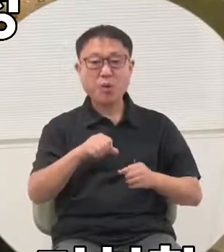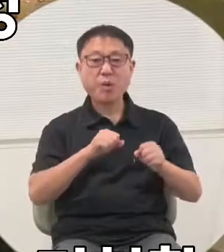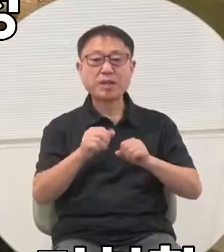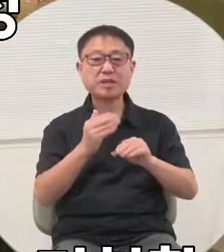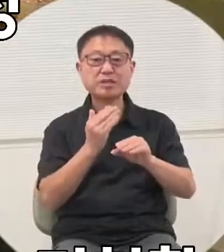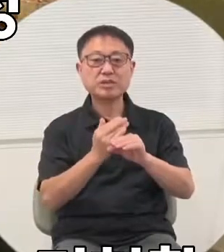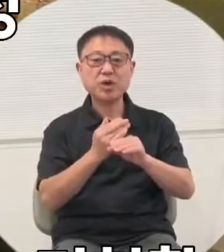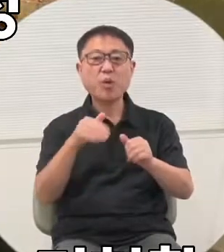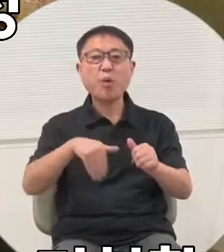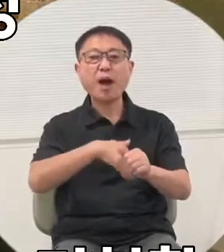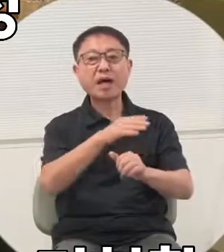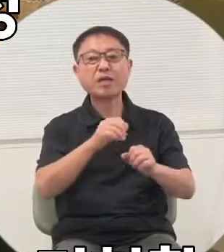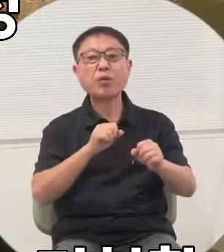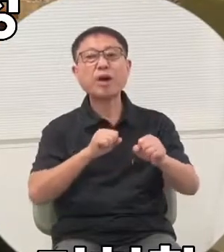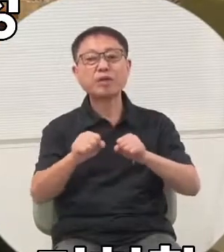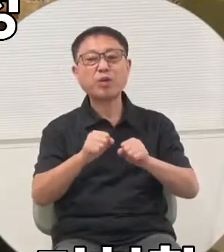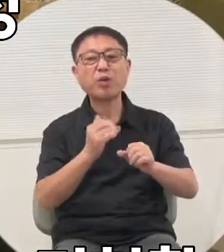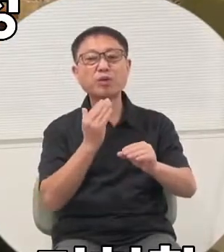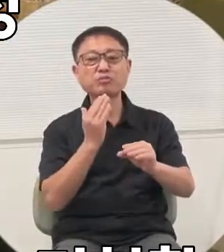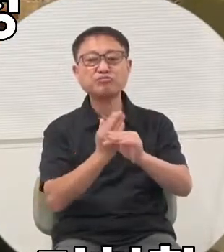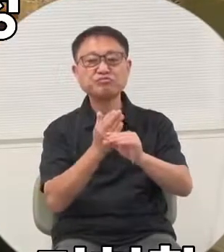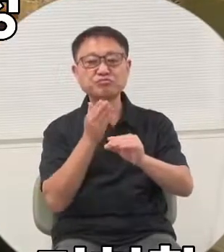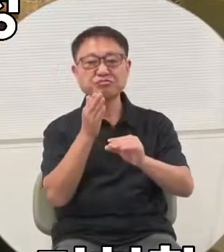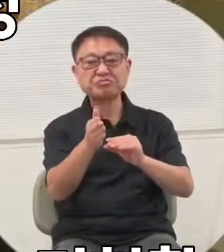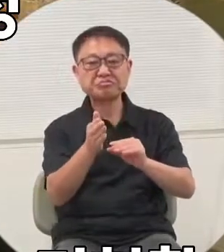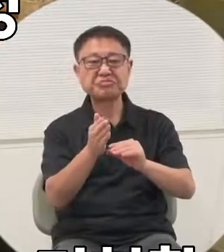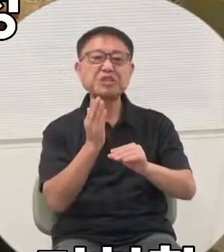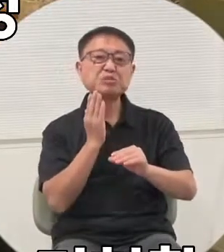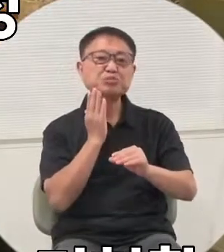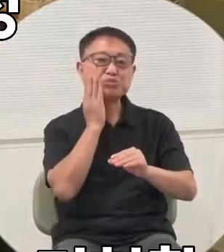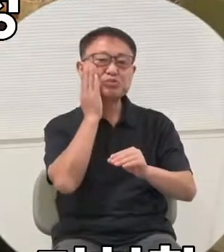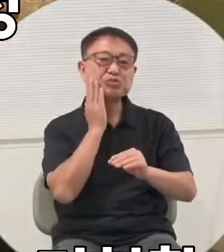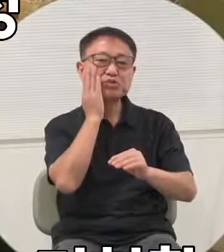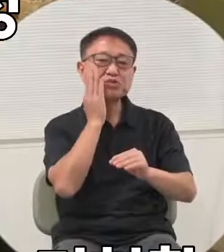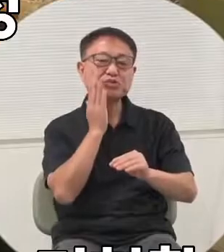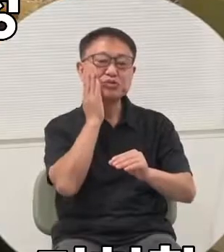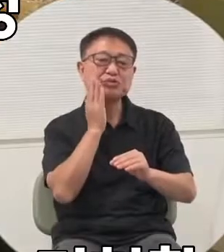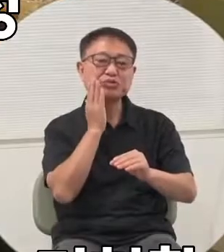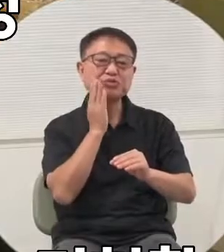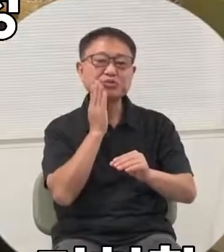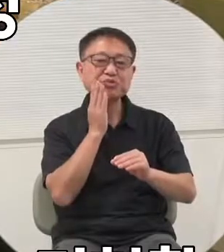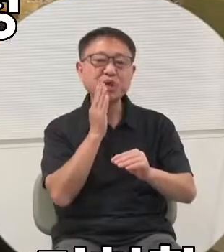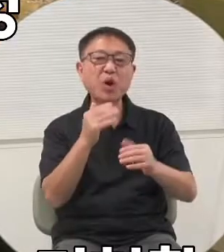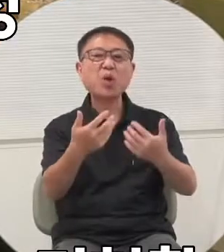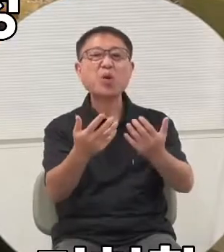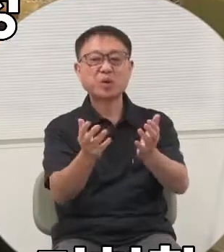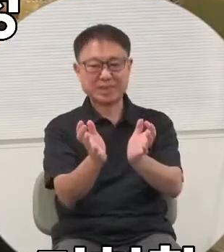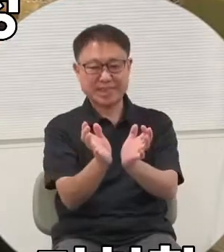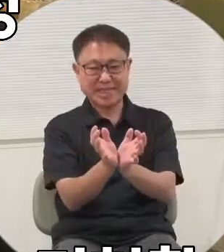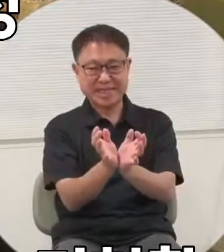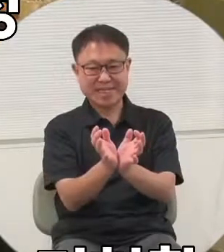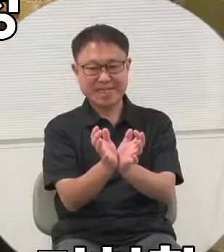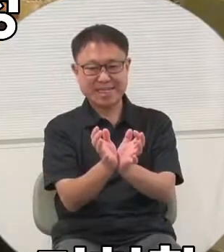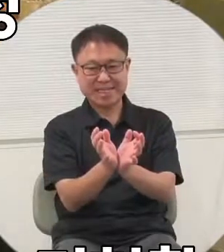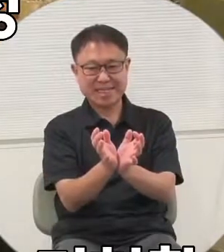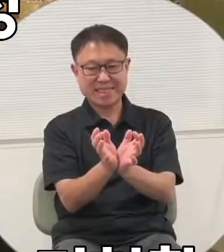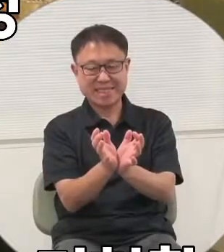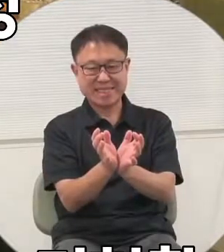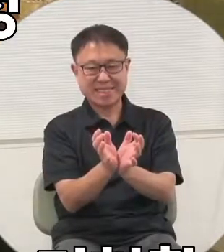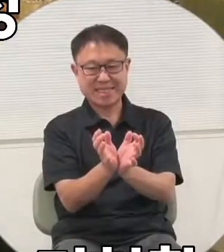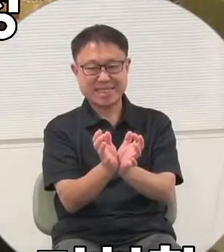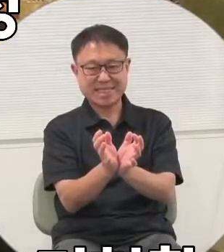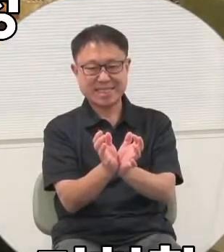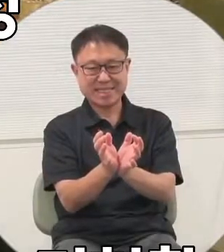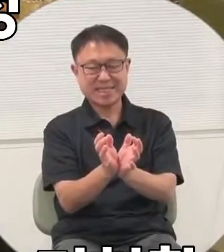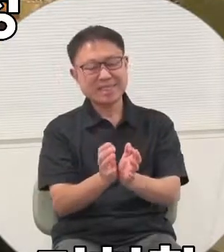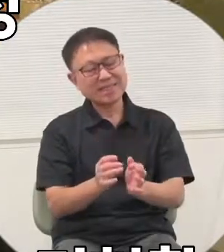환경교육 환경운동을 주로 하는 푸른 공동체 살터라는 시민단체에 있습니다. 근데 오늘은 그 이름으로 온